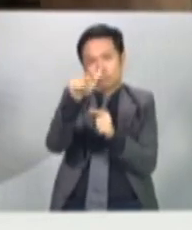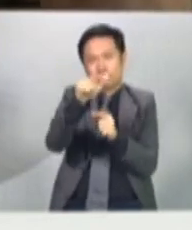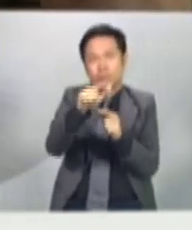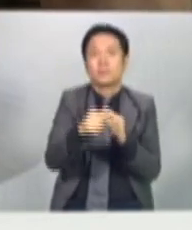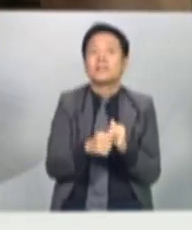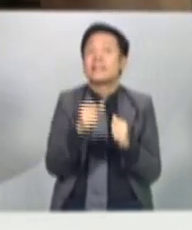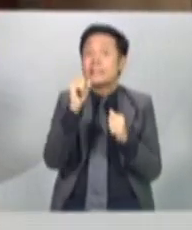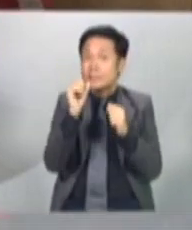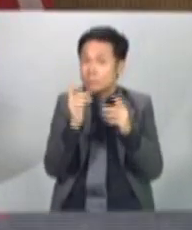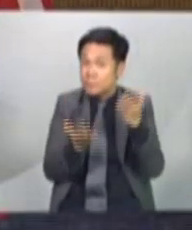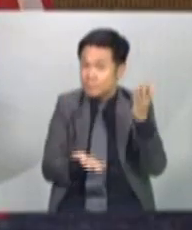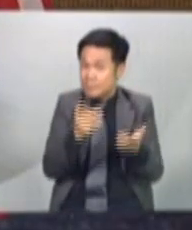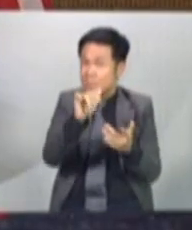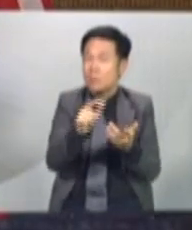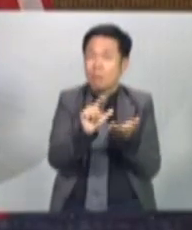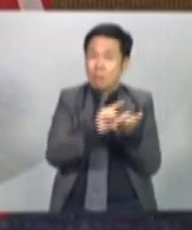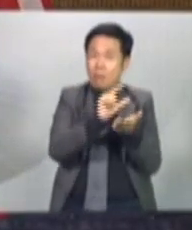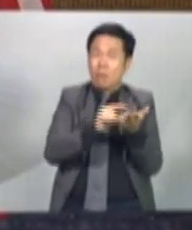sumber pendapatan mereka terjejas akibat wabah